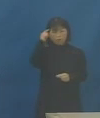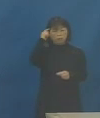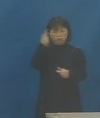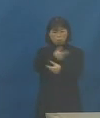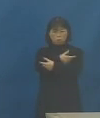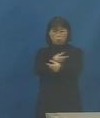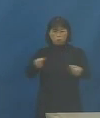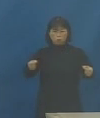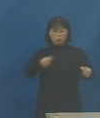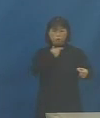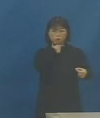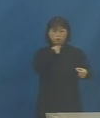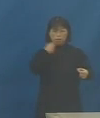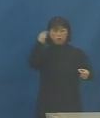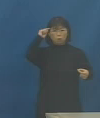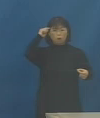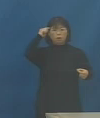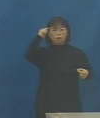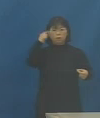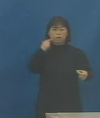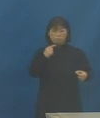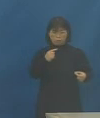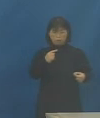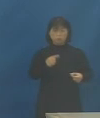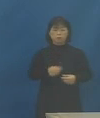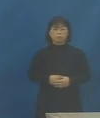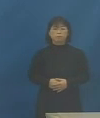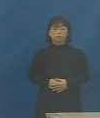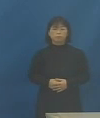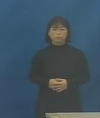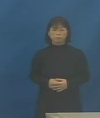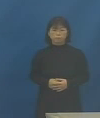せていただきたいと考えております